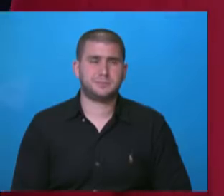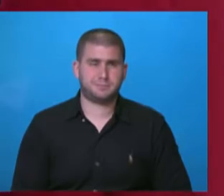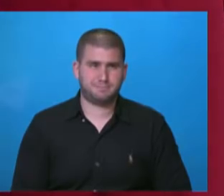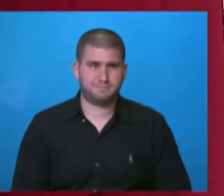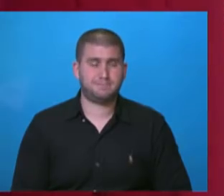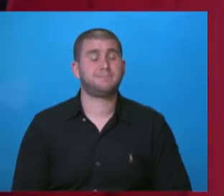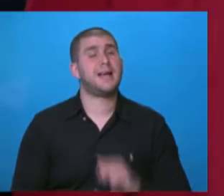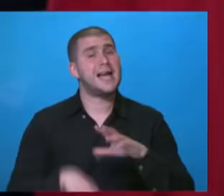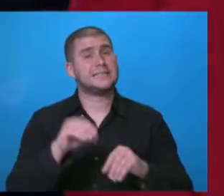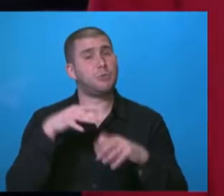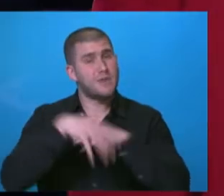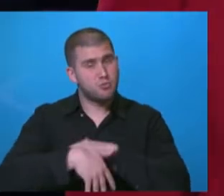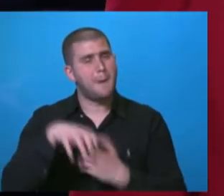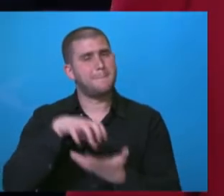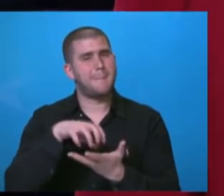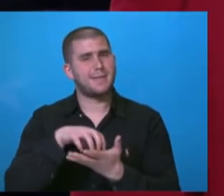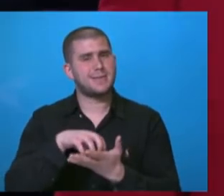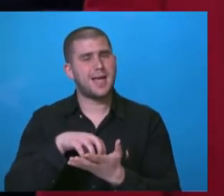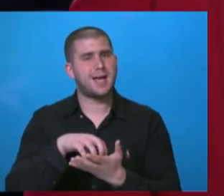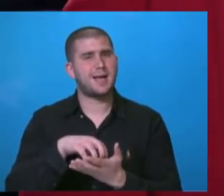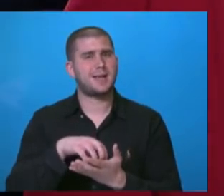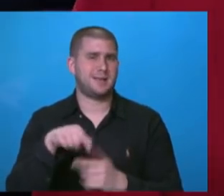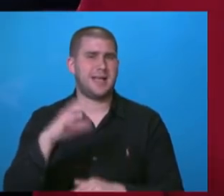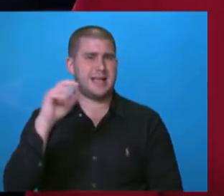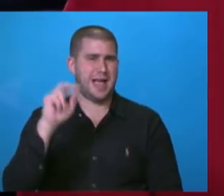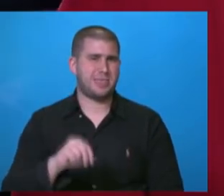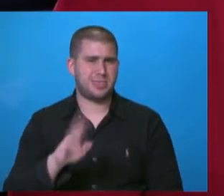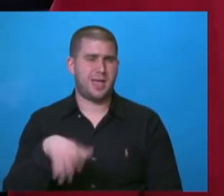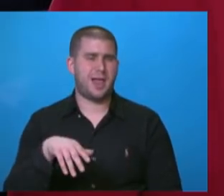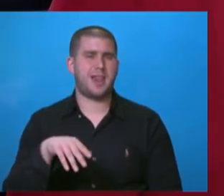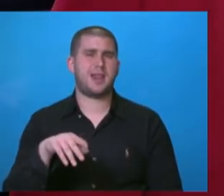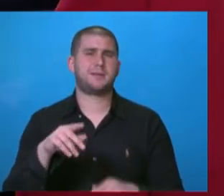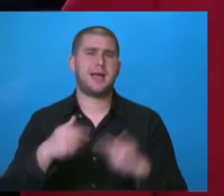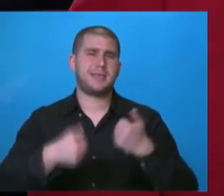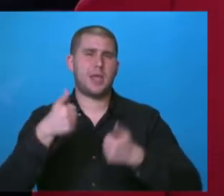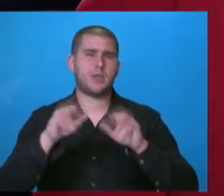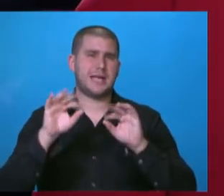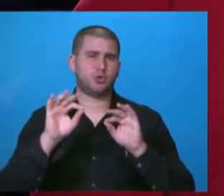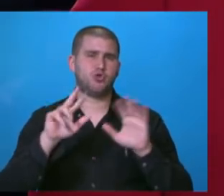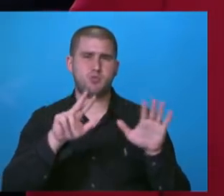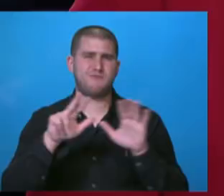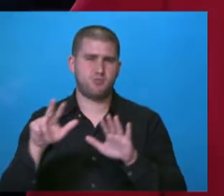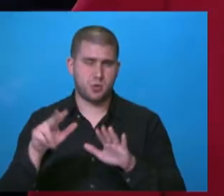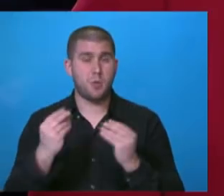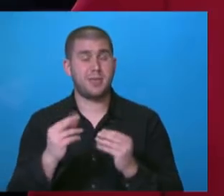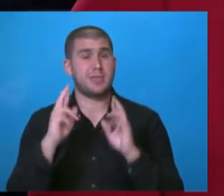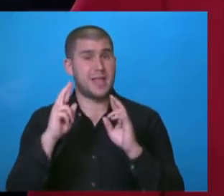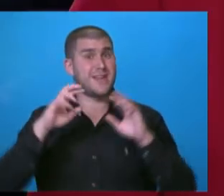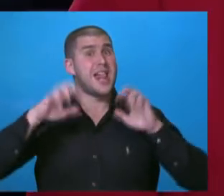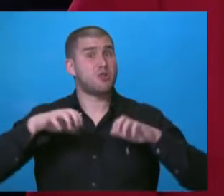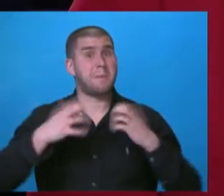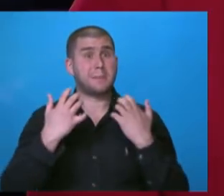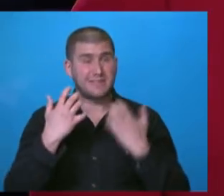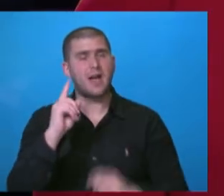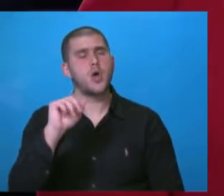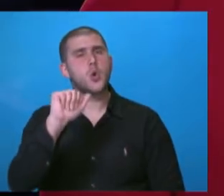הצביעו והשפיעו באתר של כאן על מצעד העשור של כאן 88. תכף נקווה ביחד לקצת גשם בתחזית, אבל